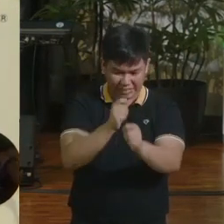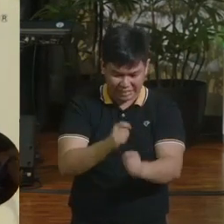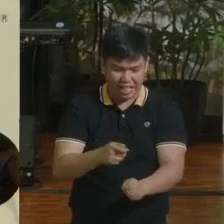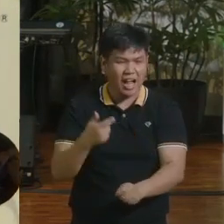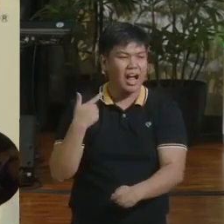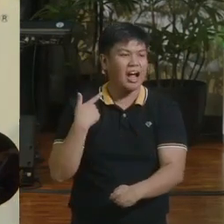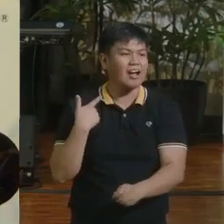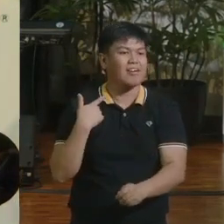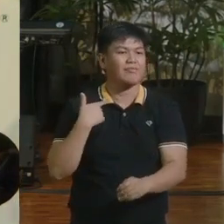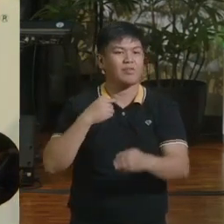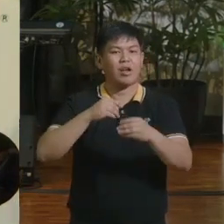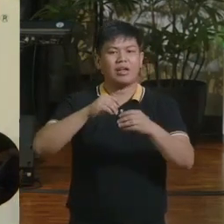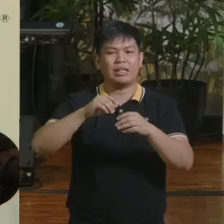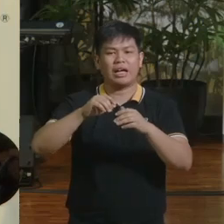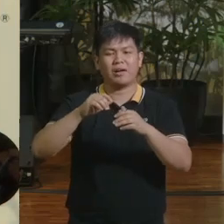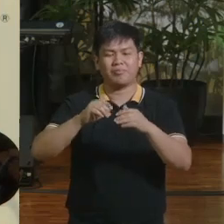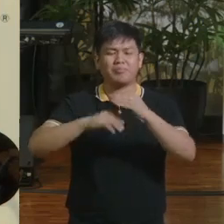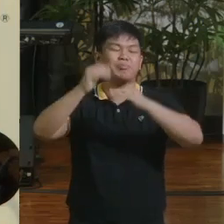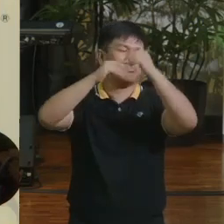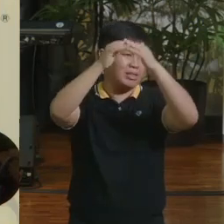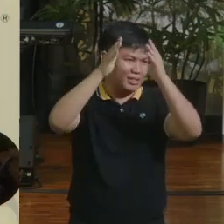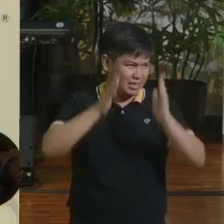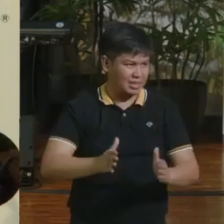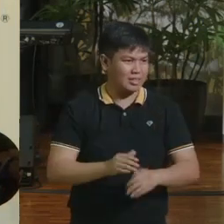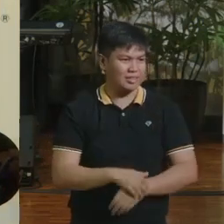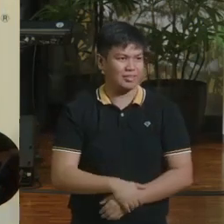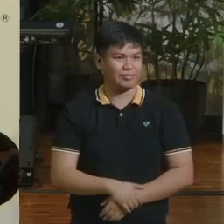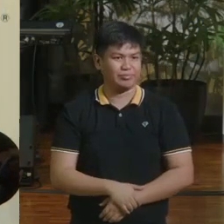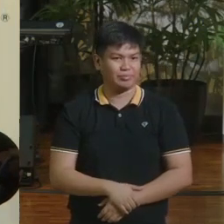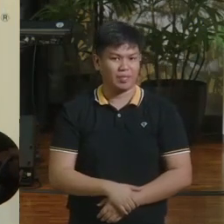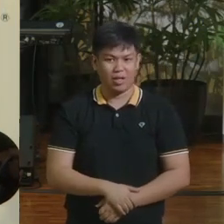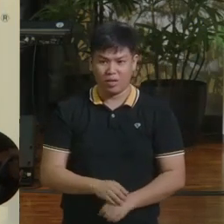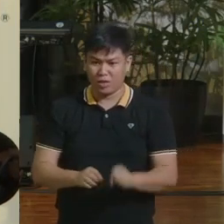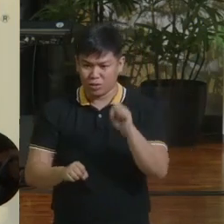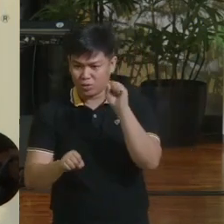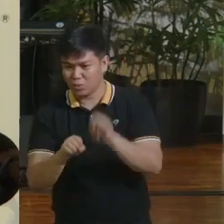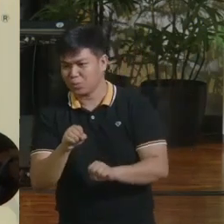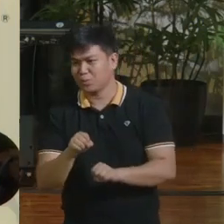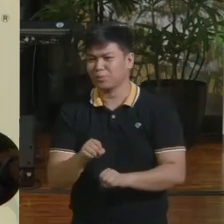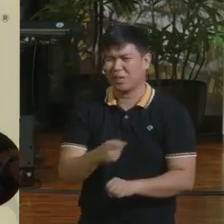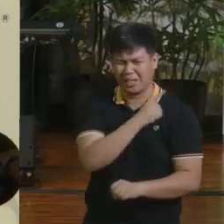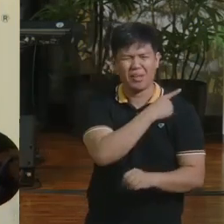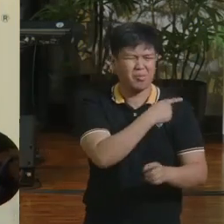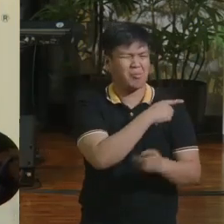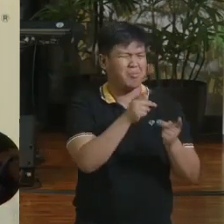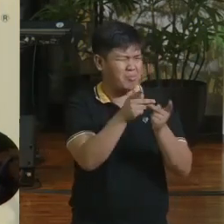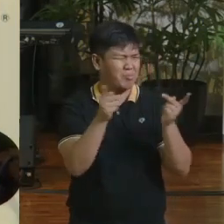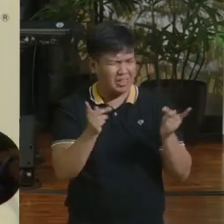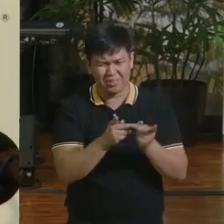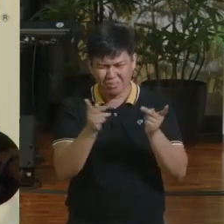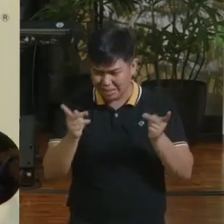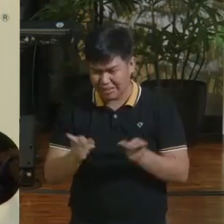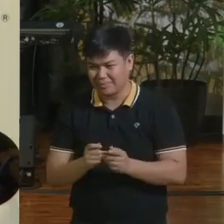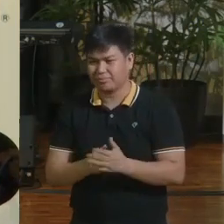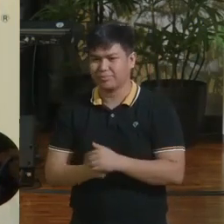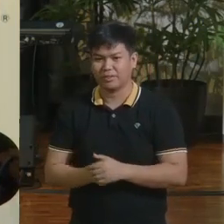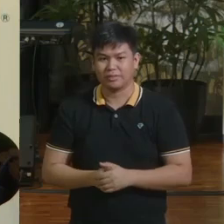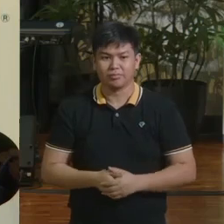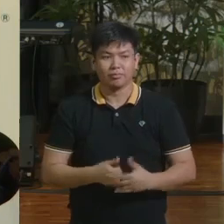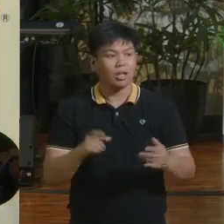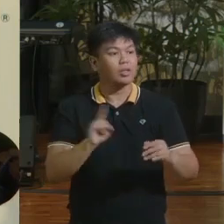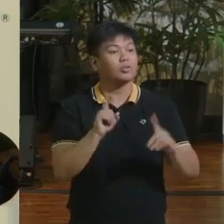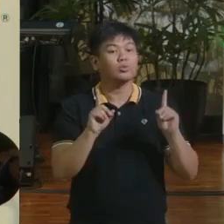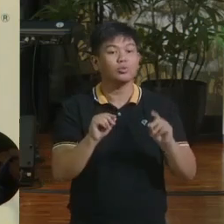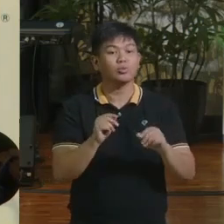Ang Petra po ay capital city ng Nabatea. So ang sabi ng iba, maraming dun siya nagpunta. Anong ginawa